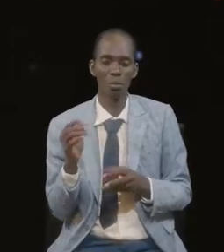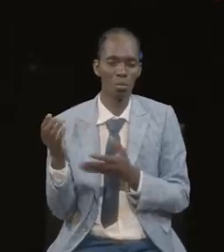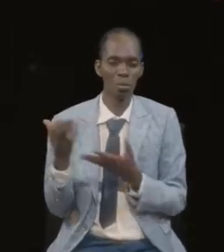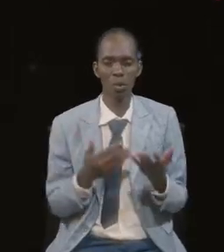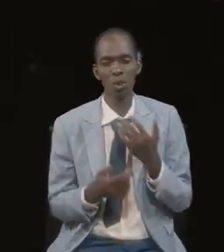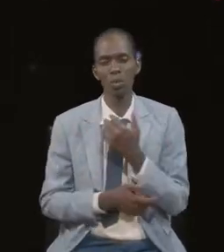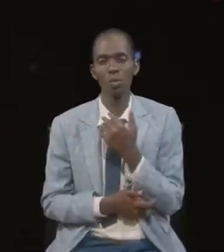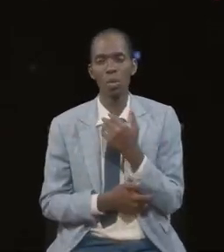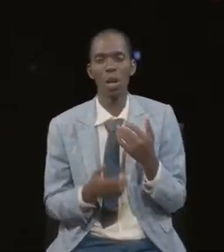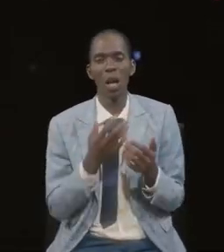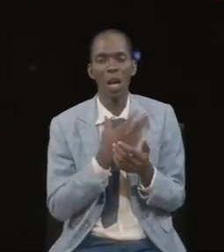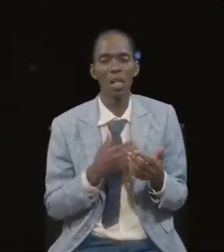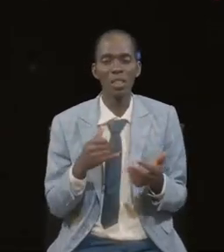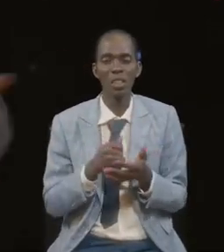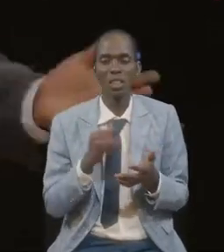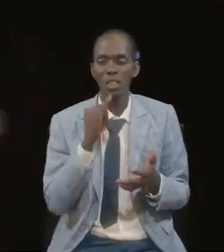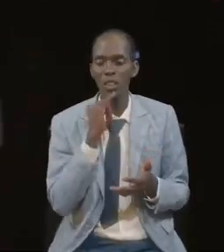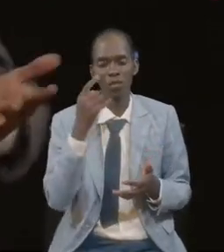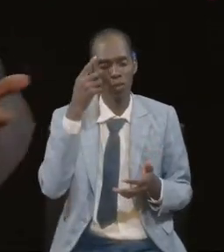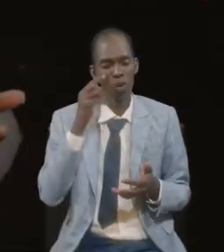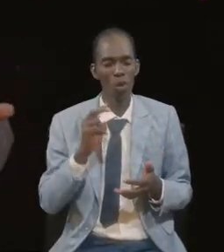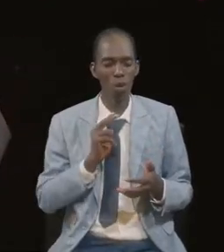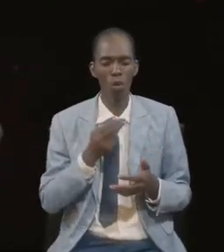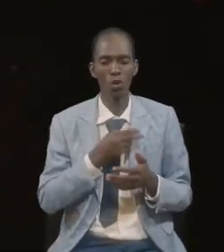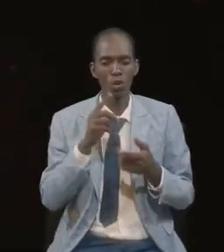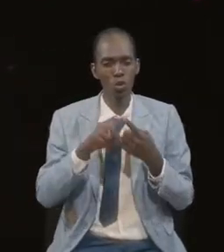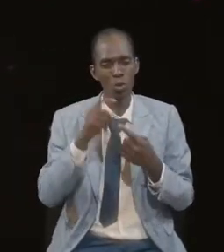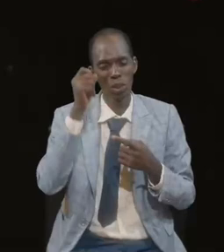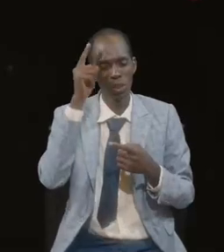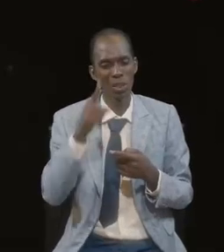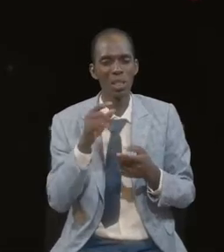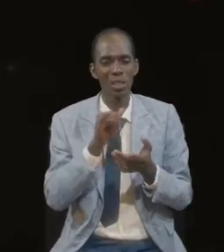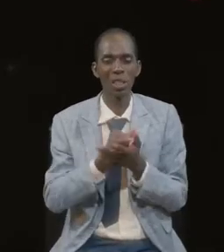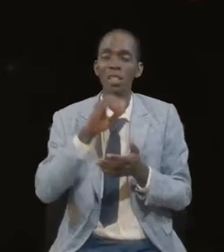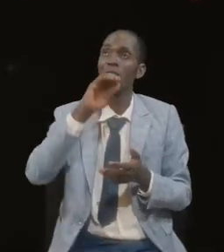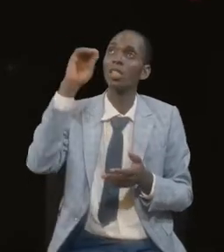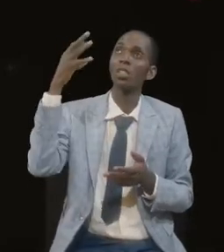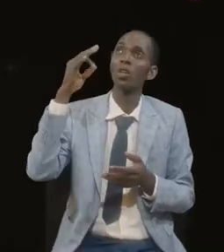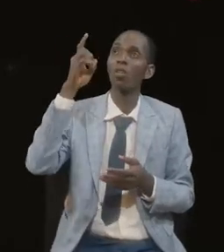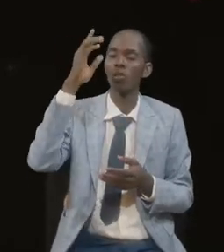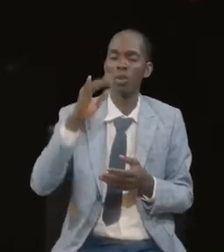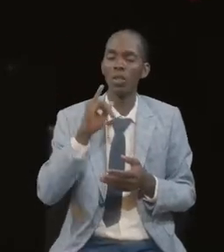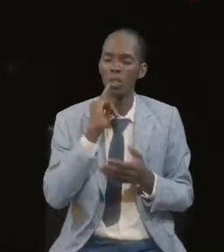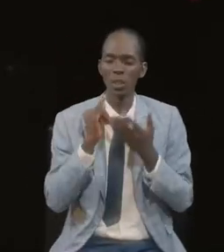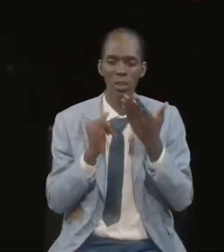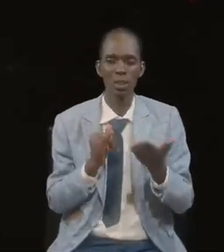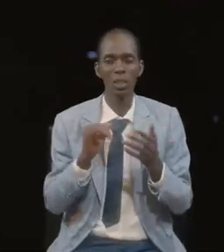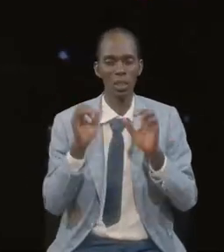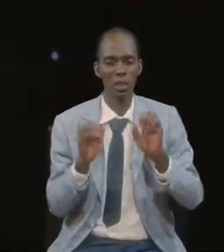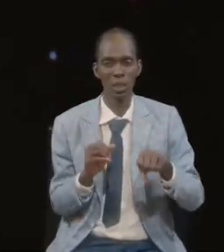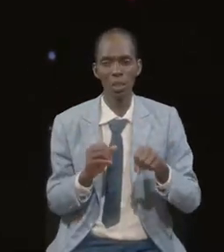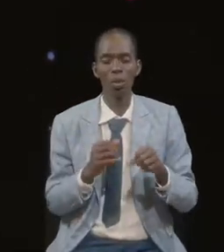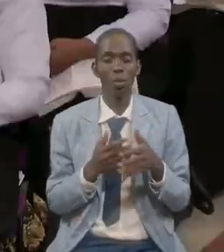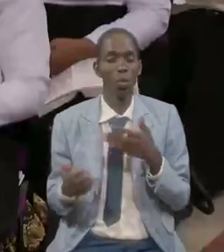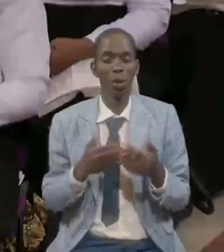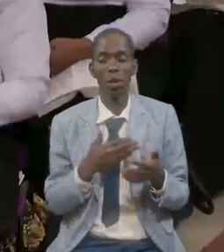comprendre que la grâce de Dieu est disponible. Quelle que soit la direction qu'il a suivie, qu'il suit, vous